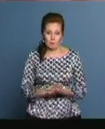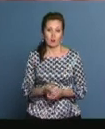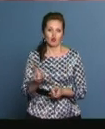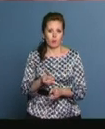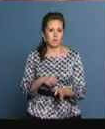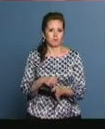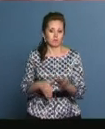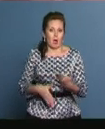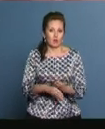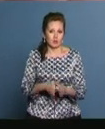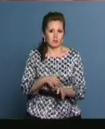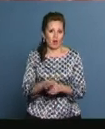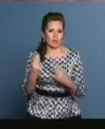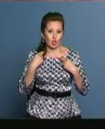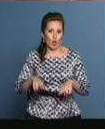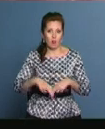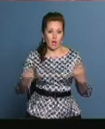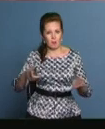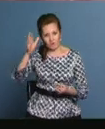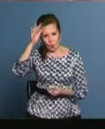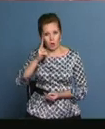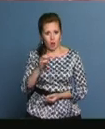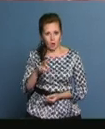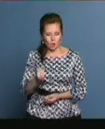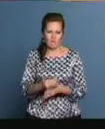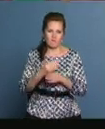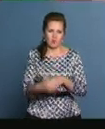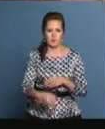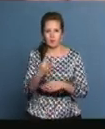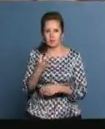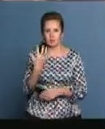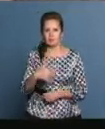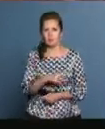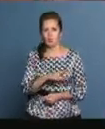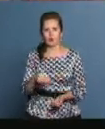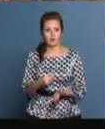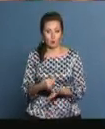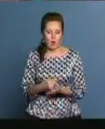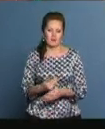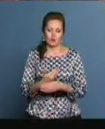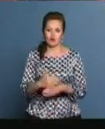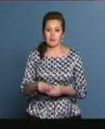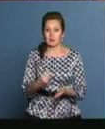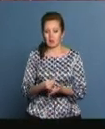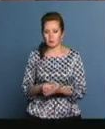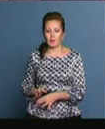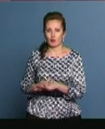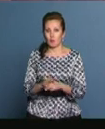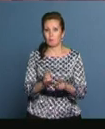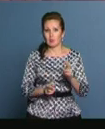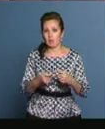из республиканского бюджета Ижевску было выделено 350 миллионов рублей. Часть средств перечислят предприятию. Задача стоит